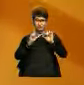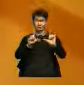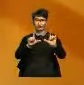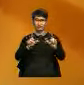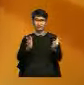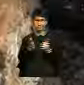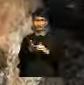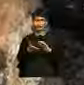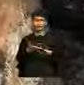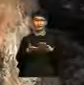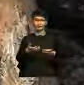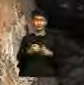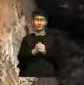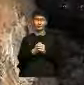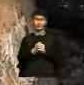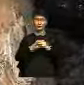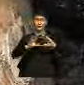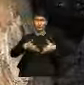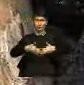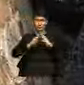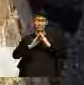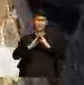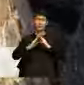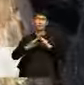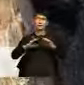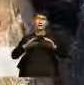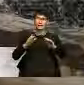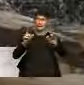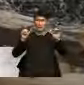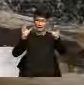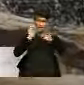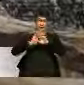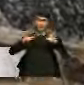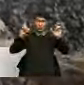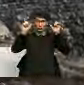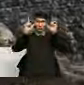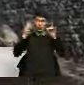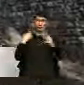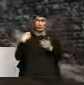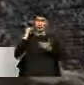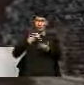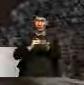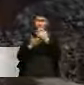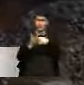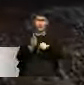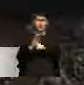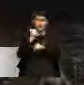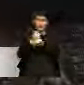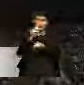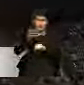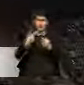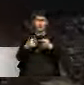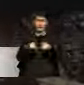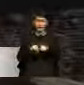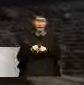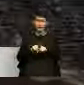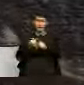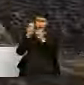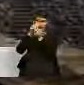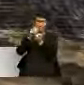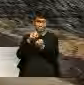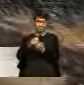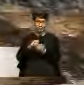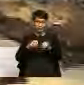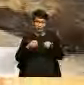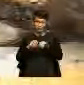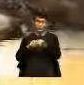지정한 보호종입니다. 국립수목원은 토종 장수하늘소의 복원을 위해 국립문화재연구소와 함께 유전체